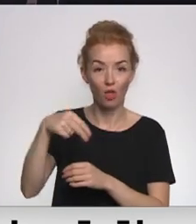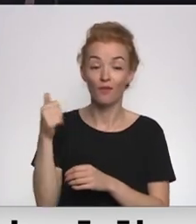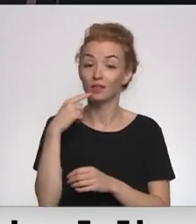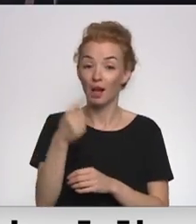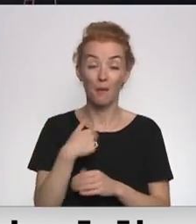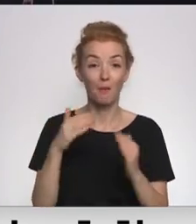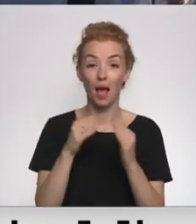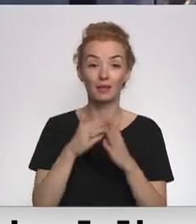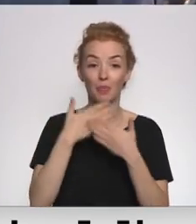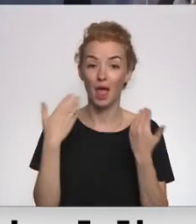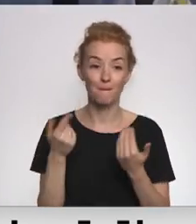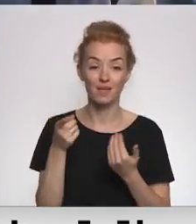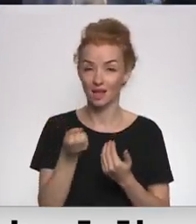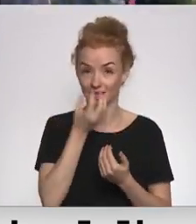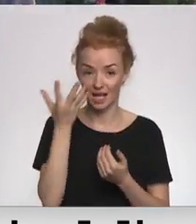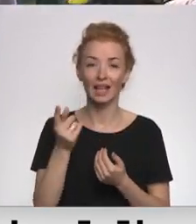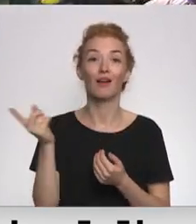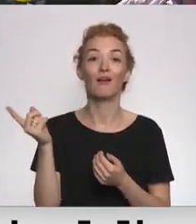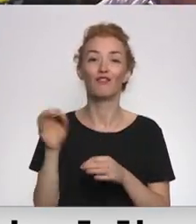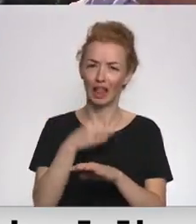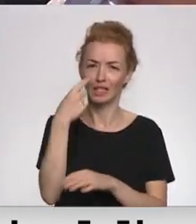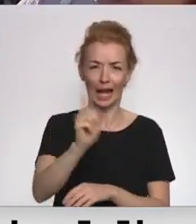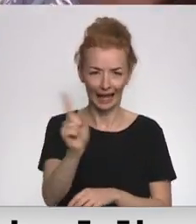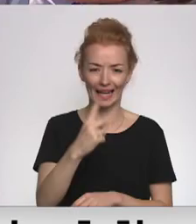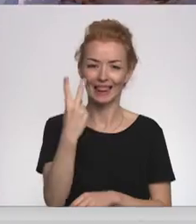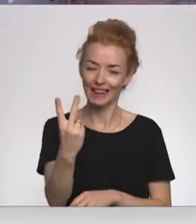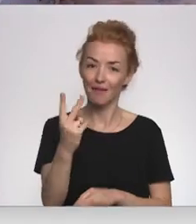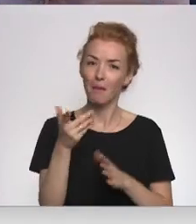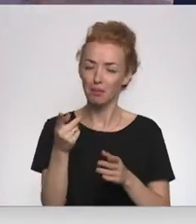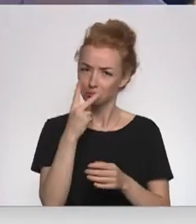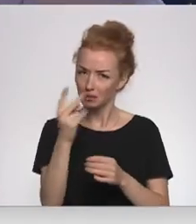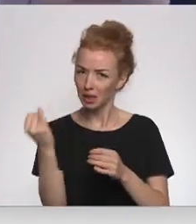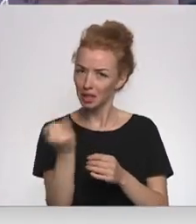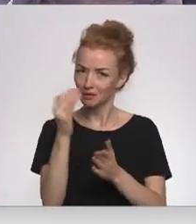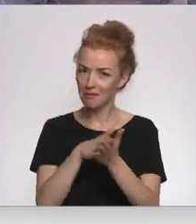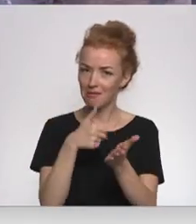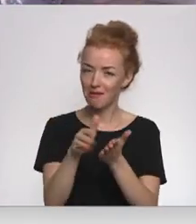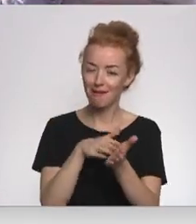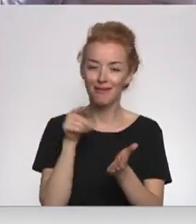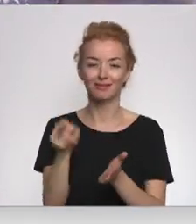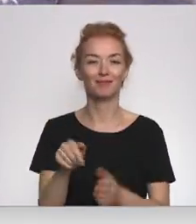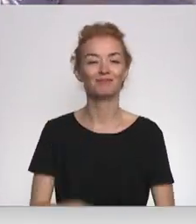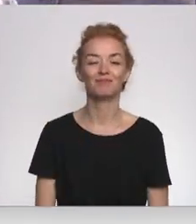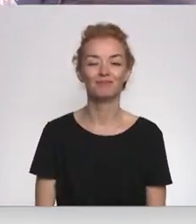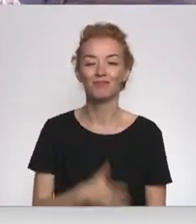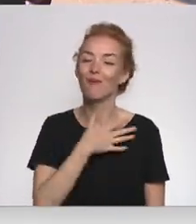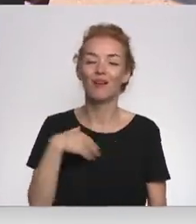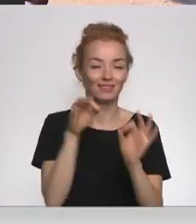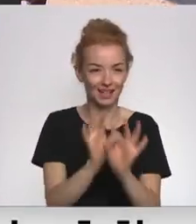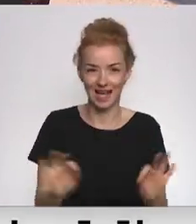mājās? Ir divas. Jā, tikai lūdzu. Miks tāds interesants tonīts, redziet tādu. Ļoti